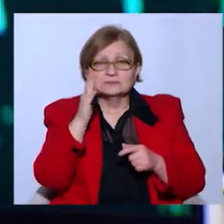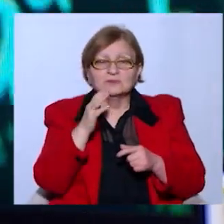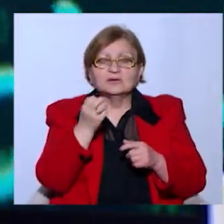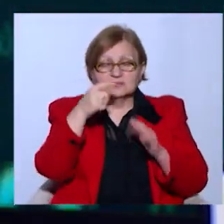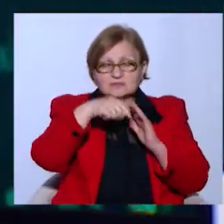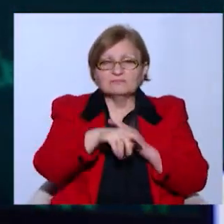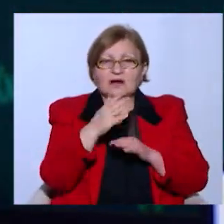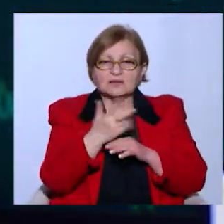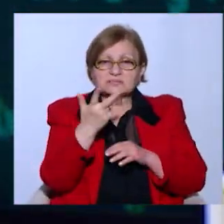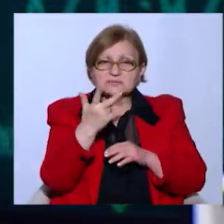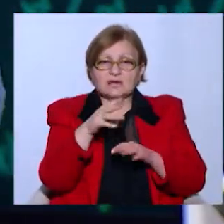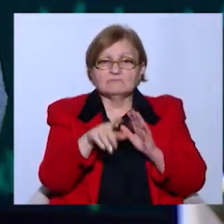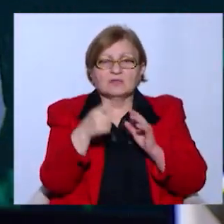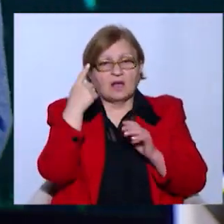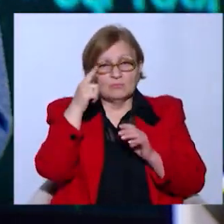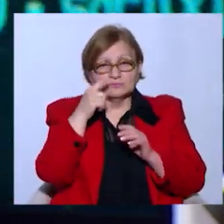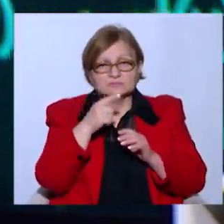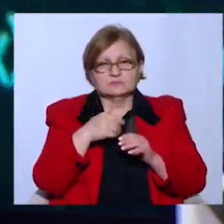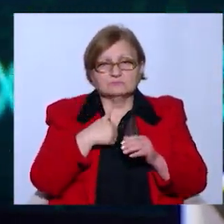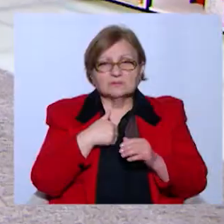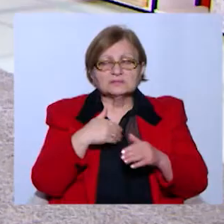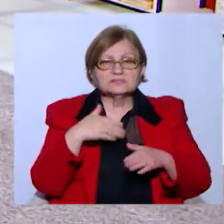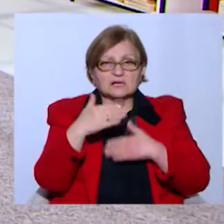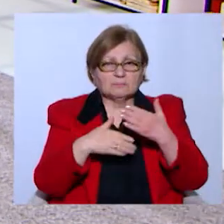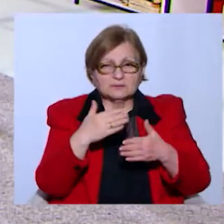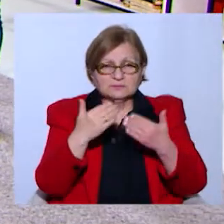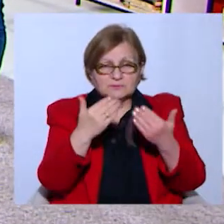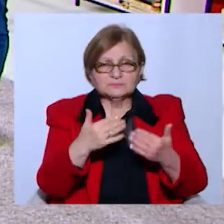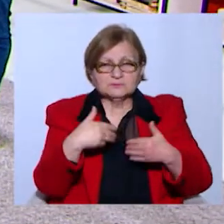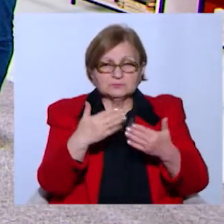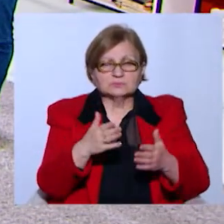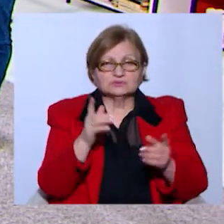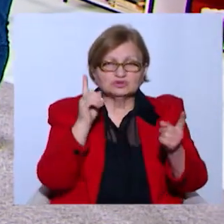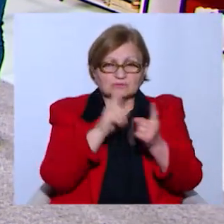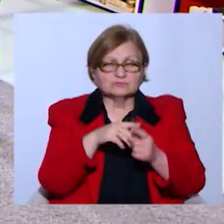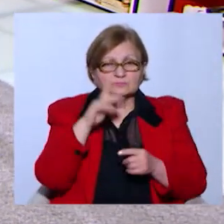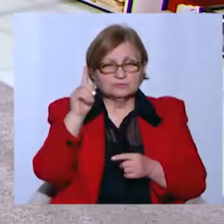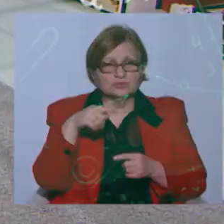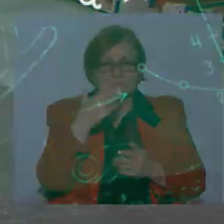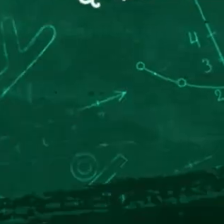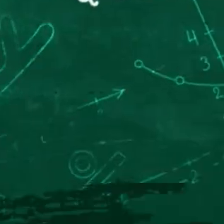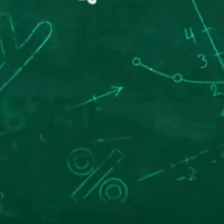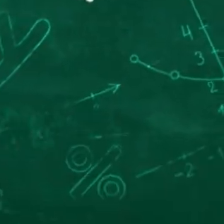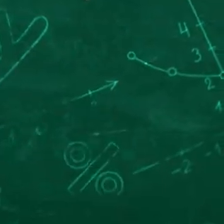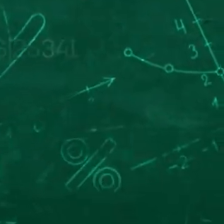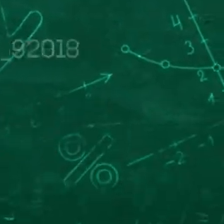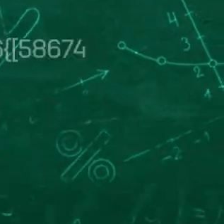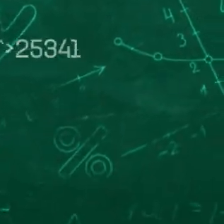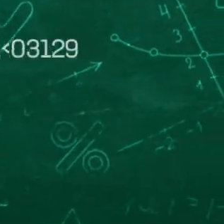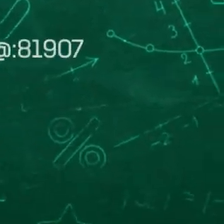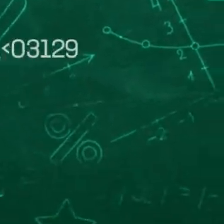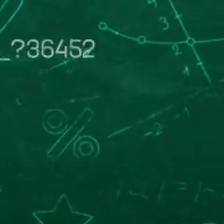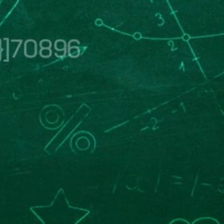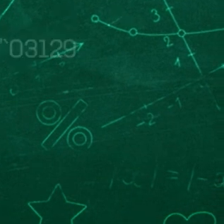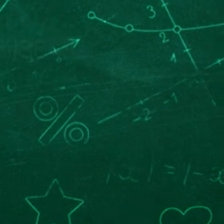ამოცანა, წარმატებებს გისურვებთ. ნახვამდის, კარგად ბრძანდებოდეთ. შევხვდებით შემდეგ გაკვეთილზე.